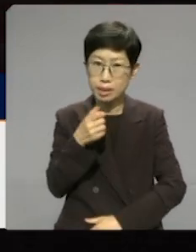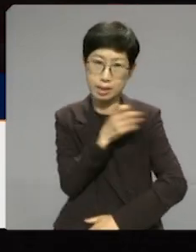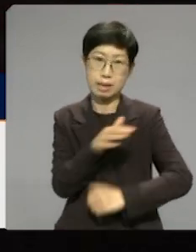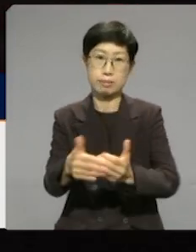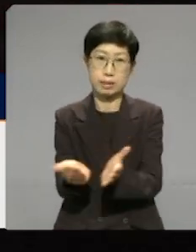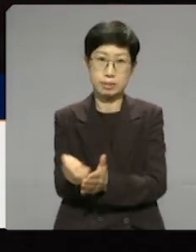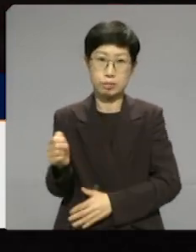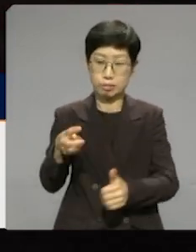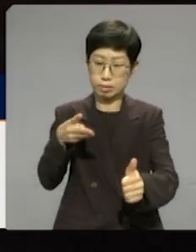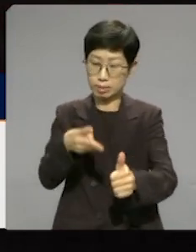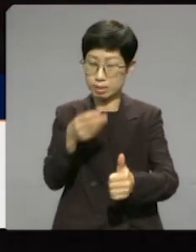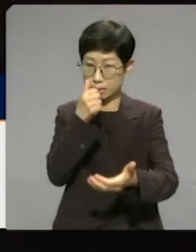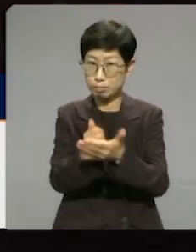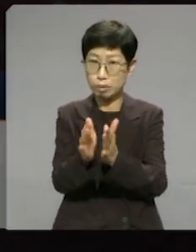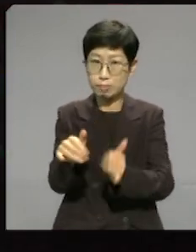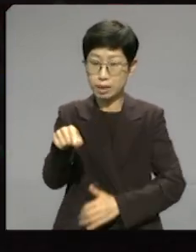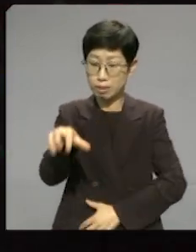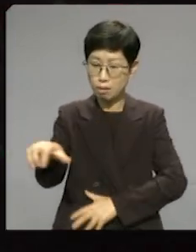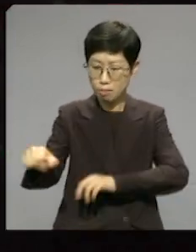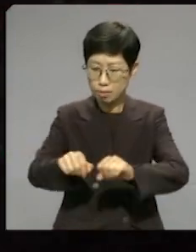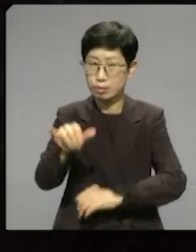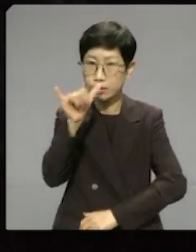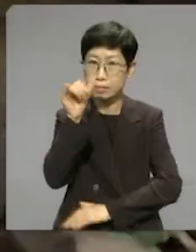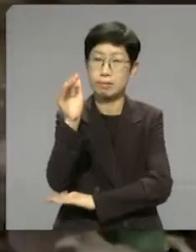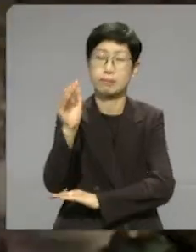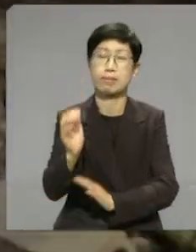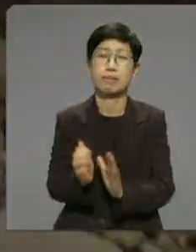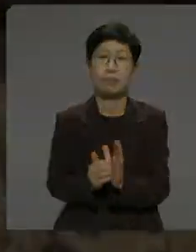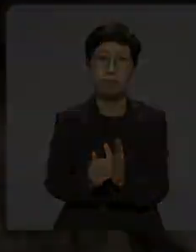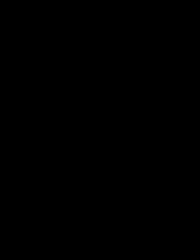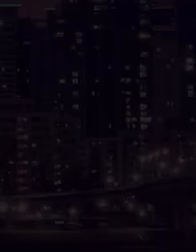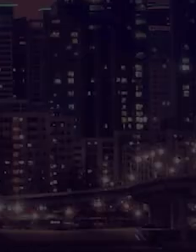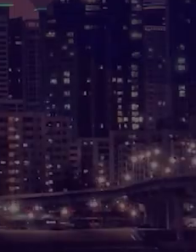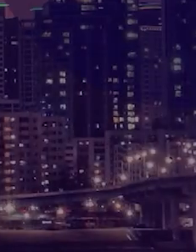테러범들이 이곳에서 활동하고 있었다고 덧붙였습니다